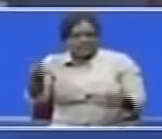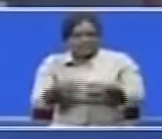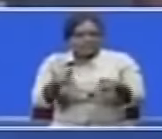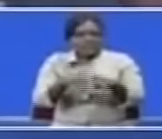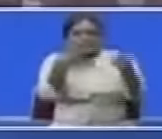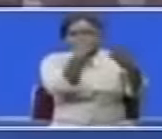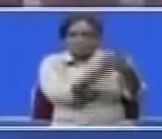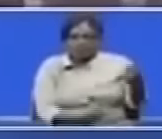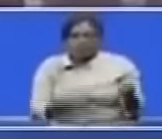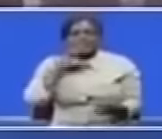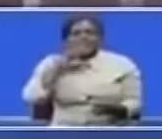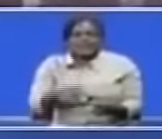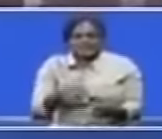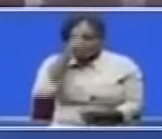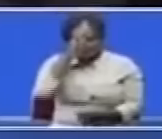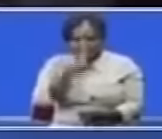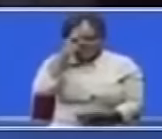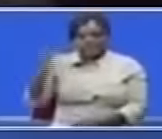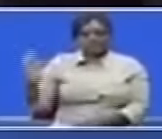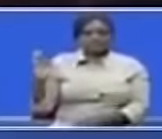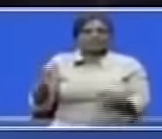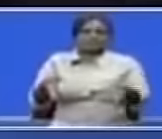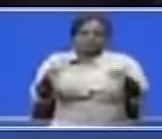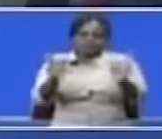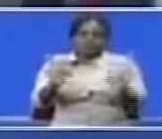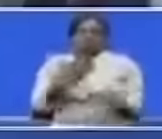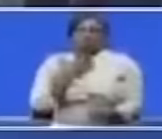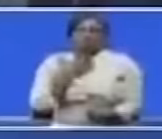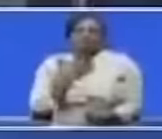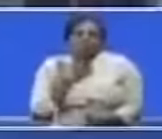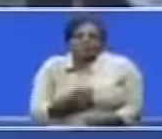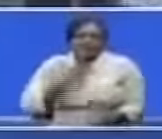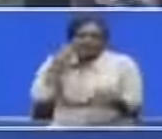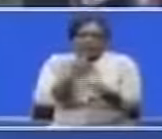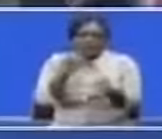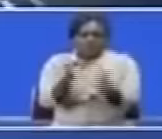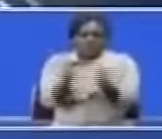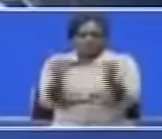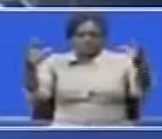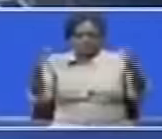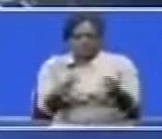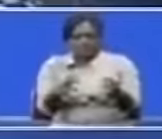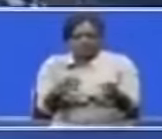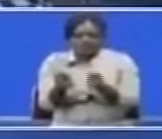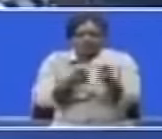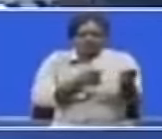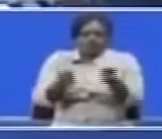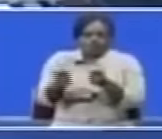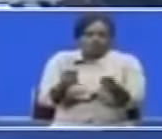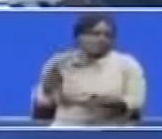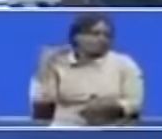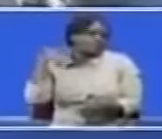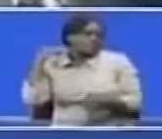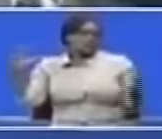vyote vikishutumiwa vikali na wakuu wa usalama ambao wametaka kuwepo kwa ushirikiano na wananchi katika kukabiliana na magenge